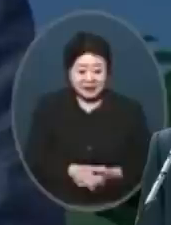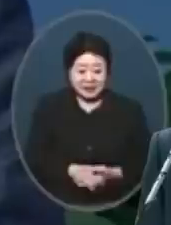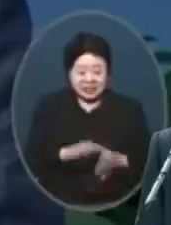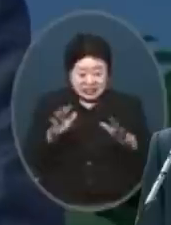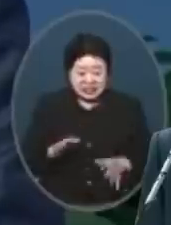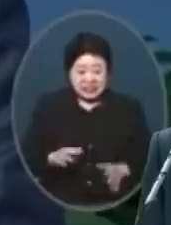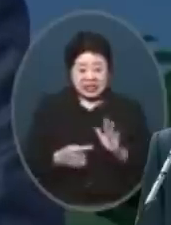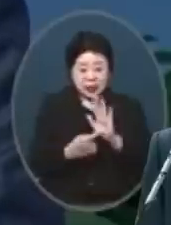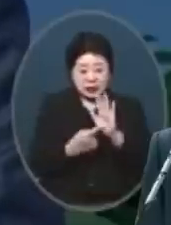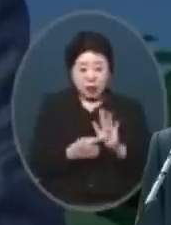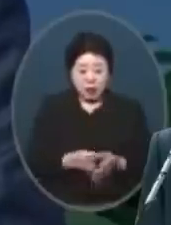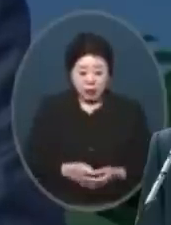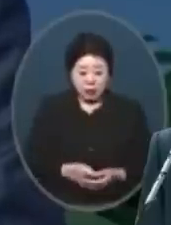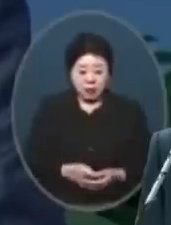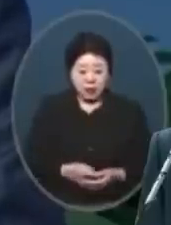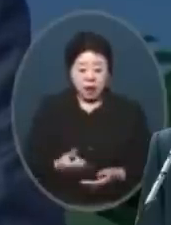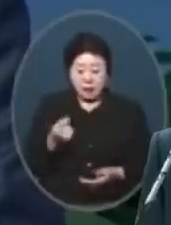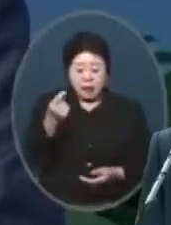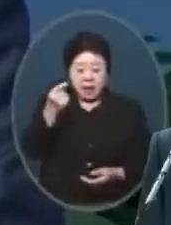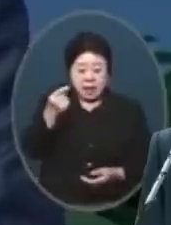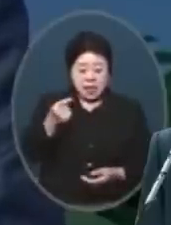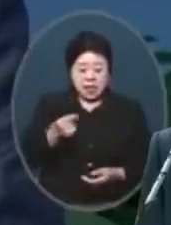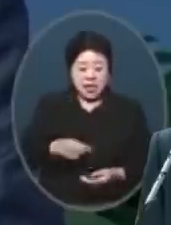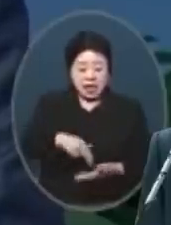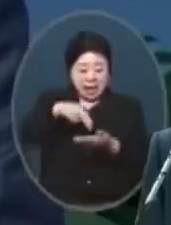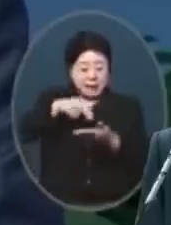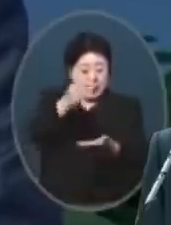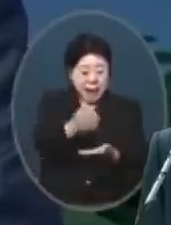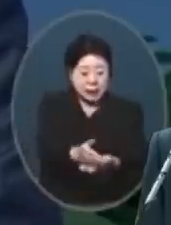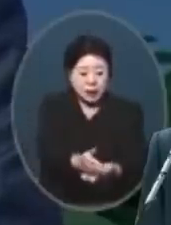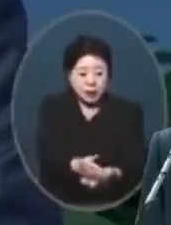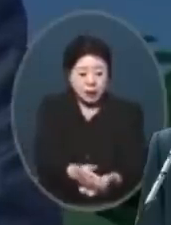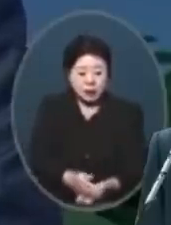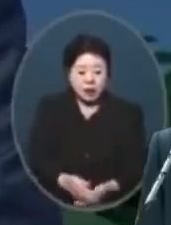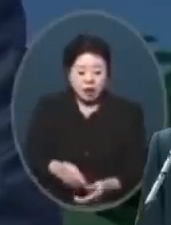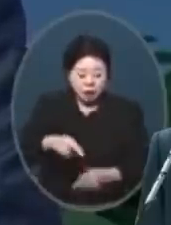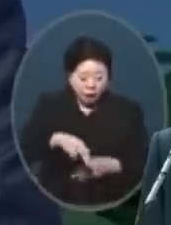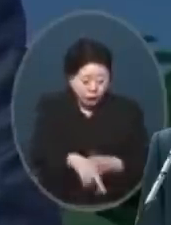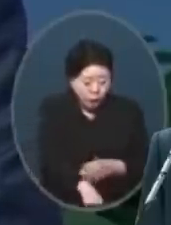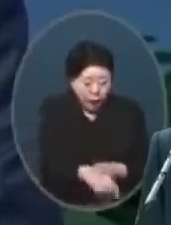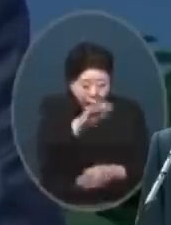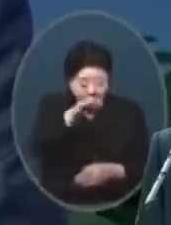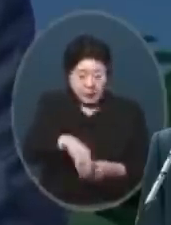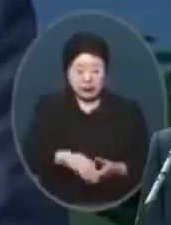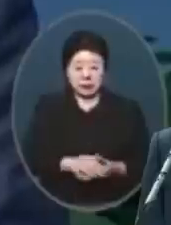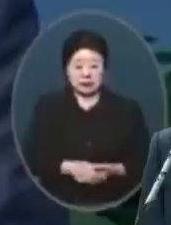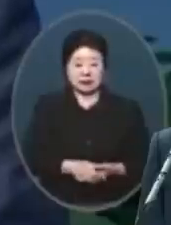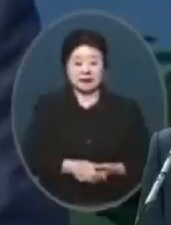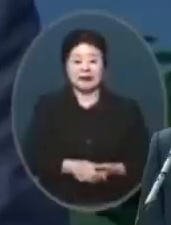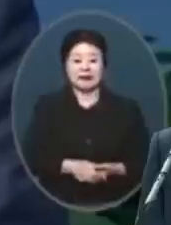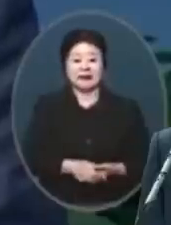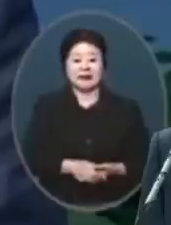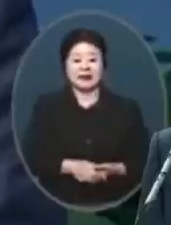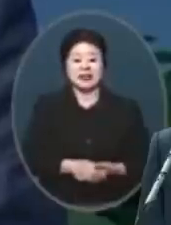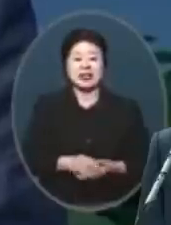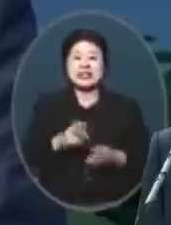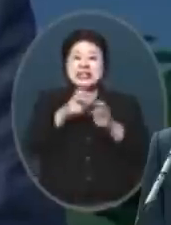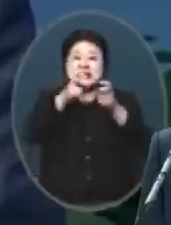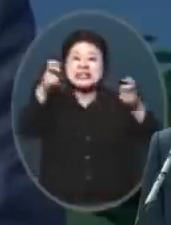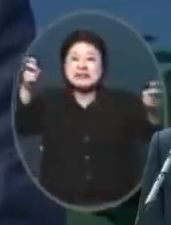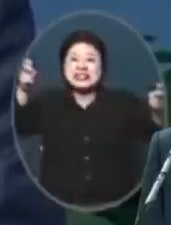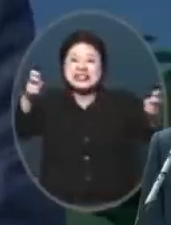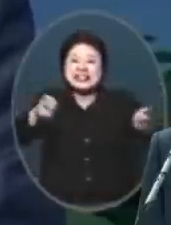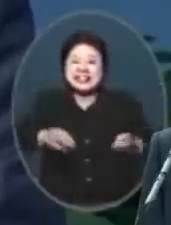지진이 일어났으니 모두 다 엘리베이터를 타지 말고 걸어서 내려오라. 내가 20층 가까이에